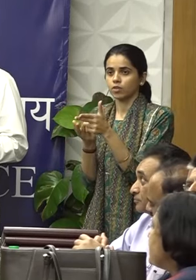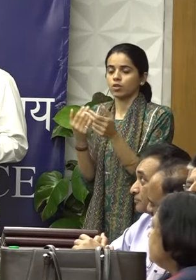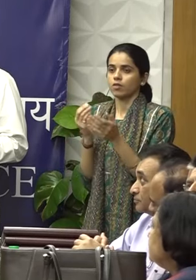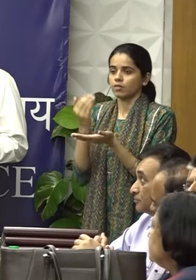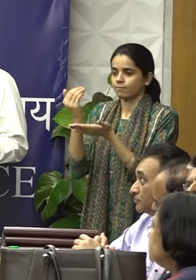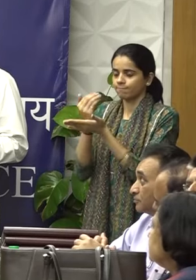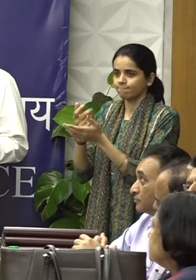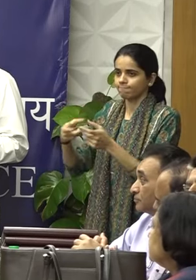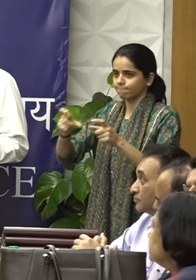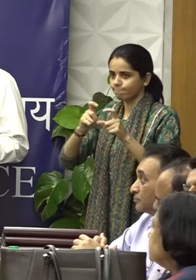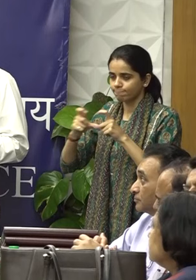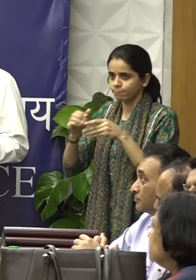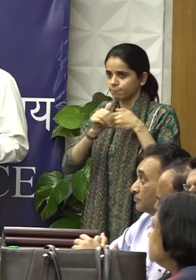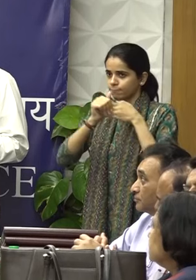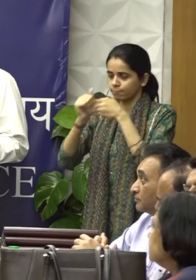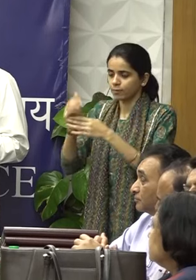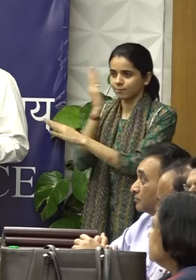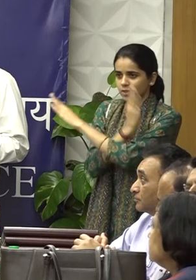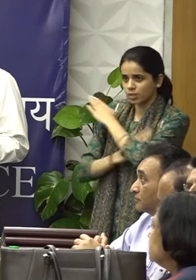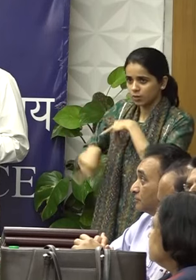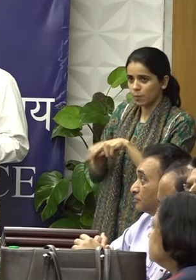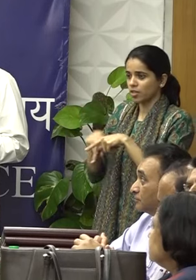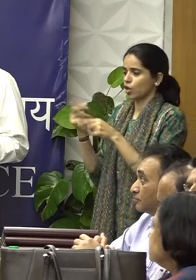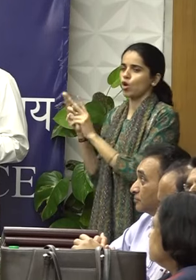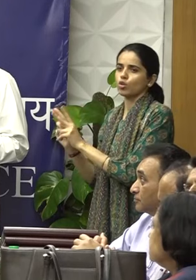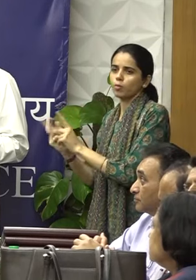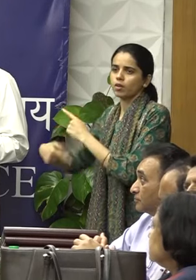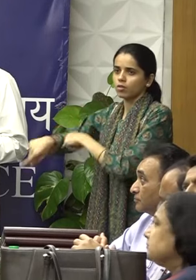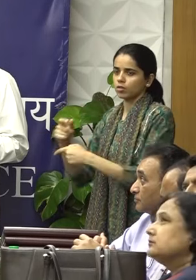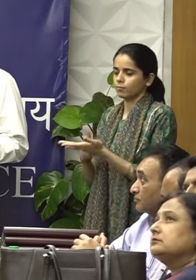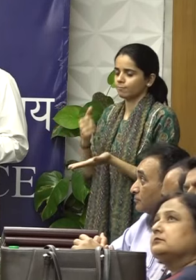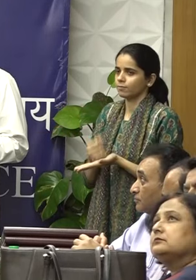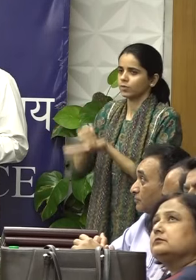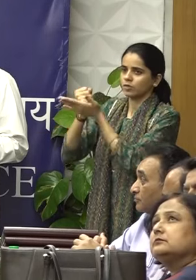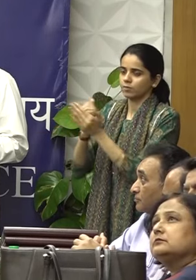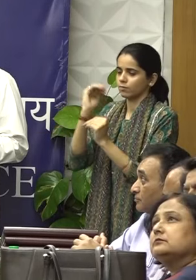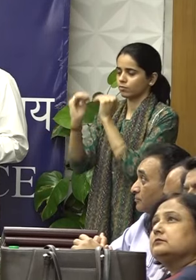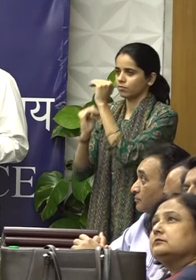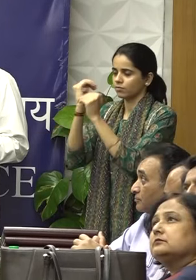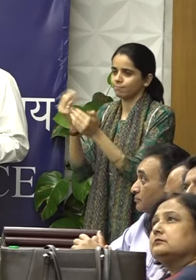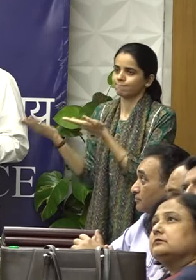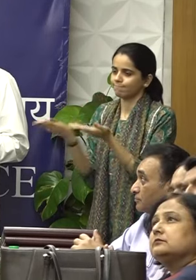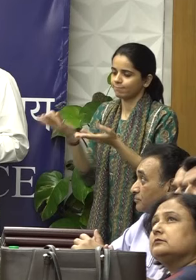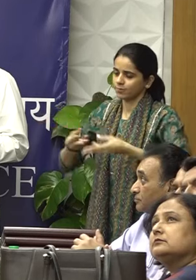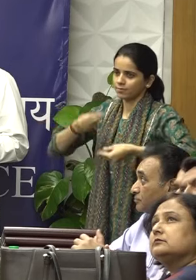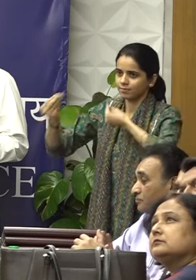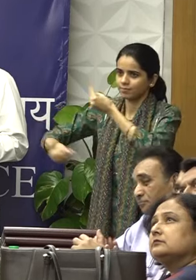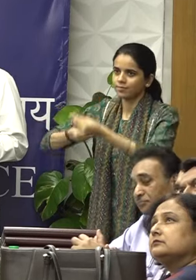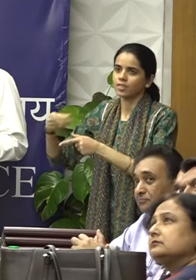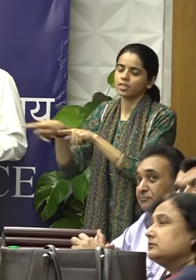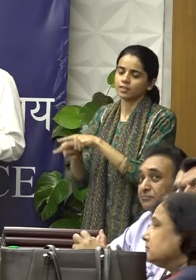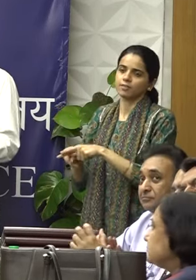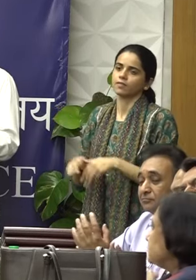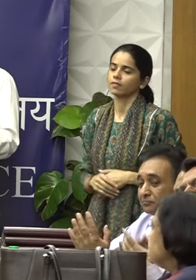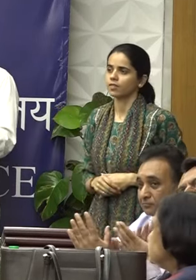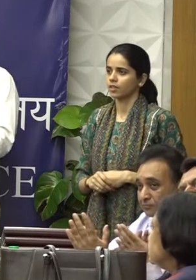सेवारत और सेवानिवृत्त दोनों दिव्यांगजनों के साथ उनके दिव्यांग आश्रितों को गुणवत्तापूर्ण विकास सेवाएं प्रदान करने में अपना सहयोग साझा